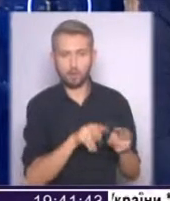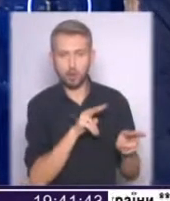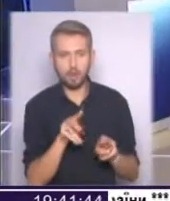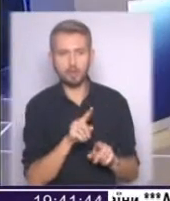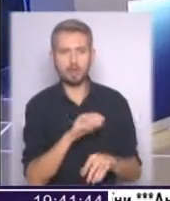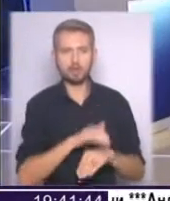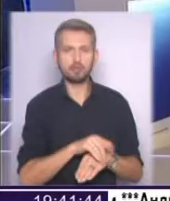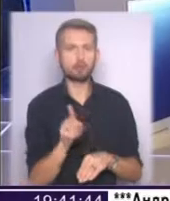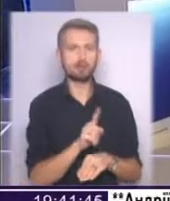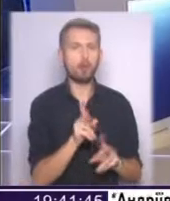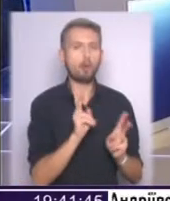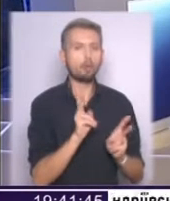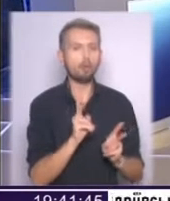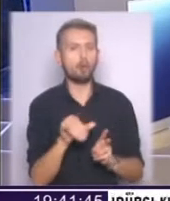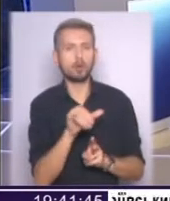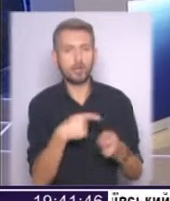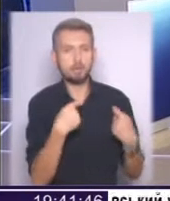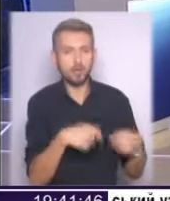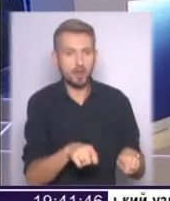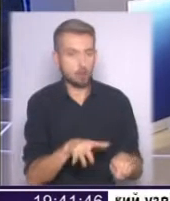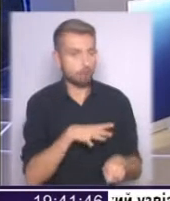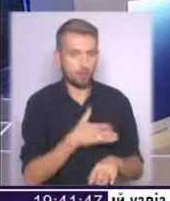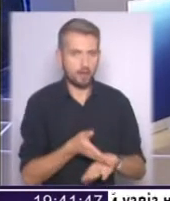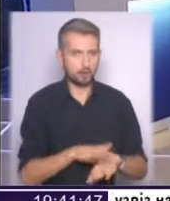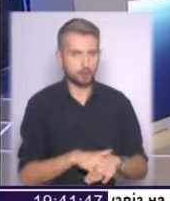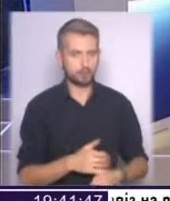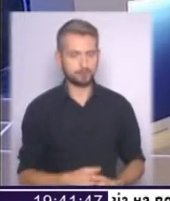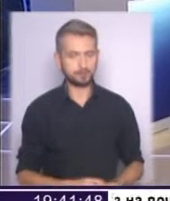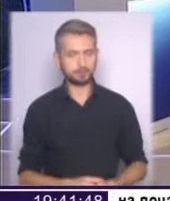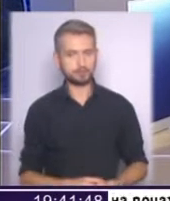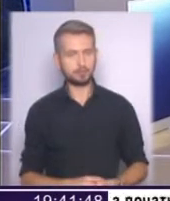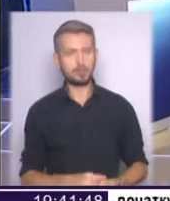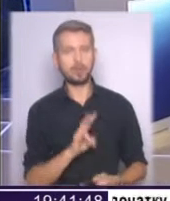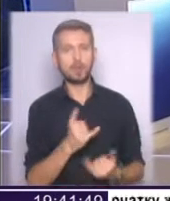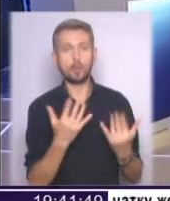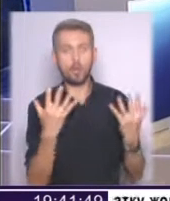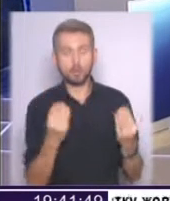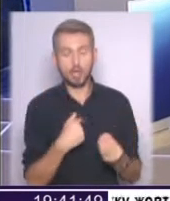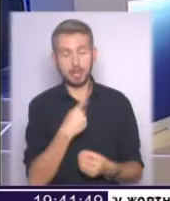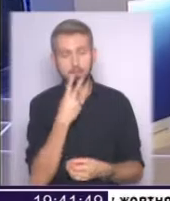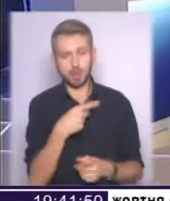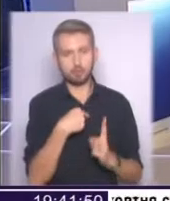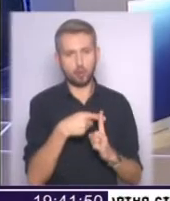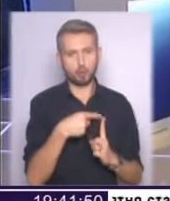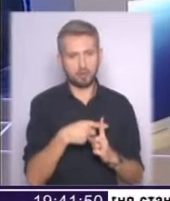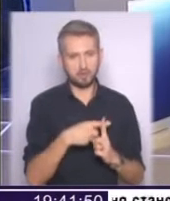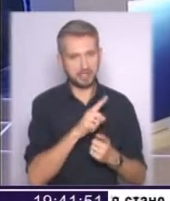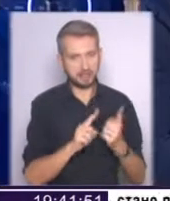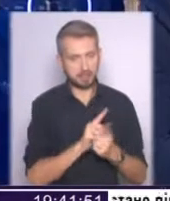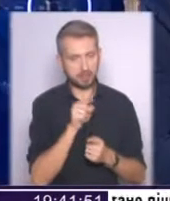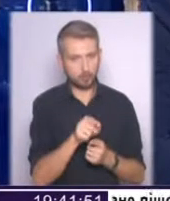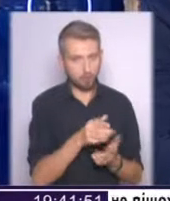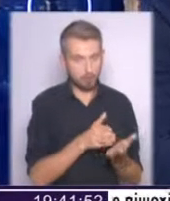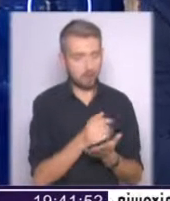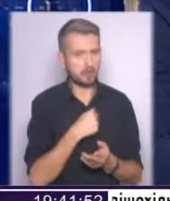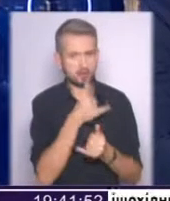кому куди продавалося, що розпродавалось, було надзвичайно важко. На сьогоднішній день все-таки я бачу позитивні зрушення в цьому плані. Я не можу